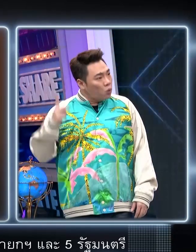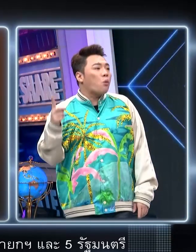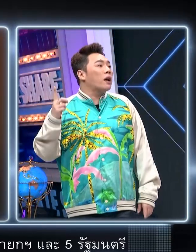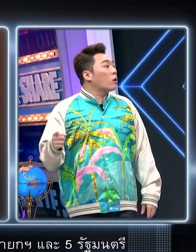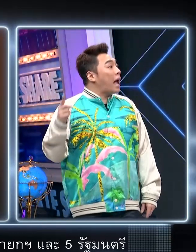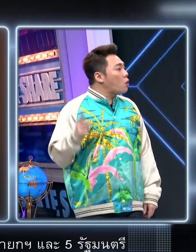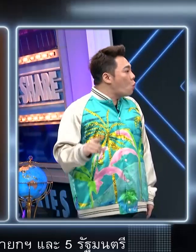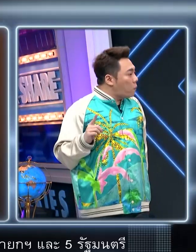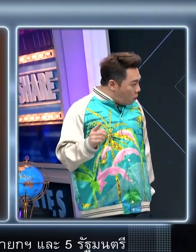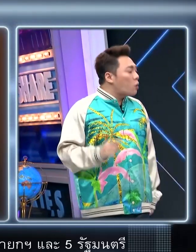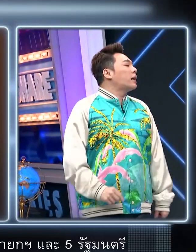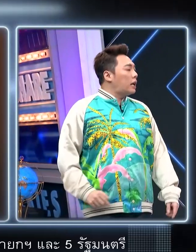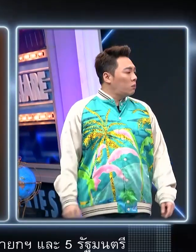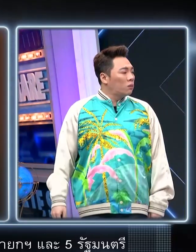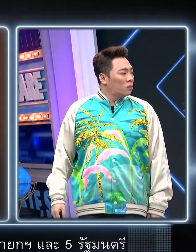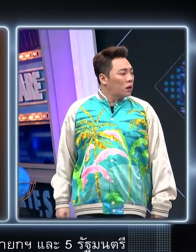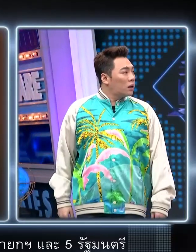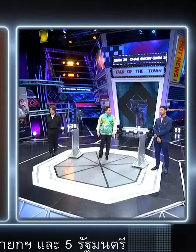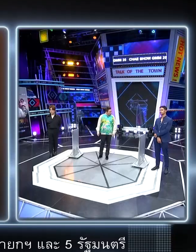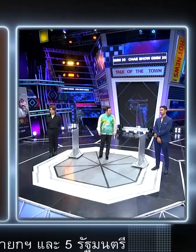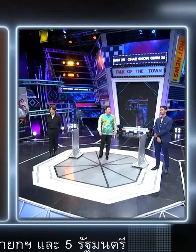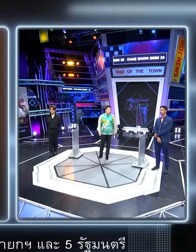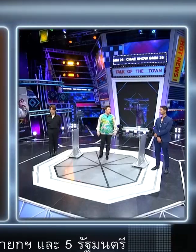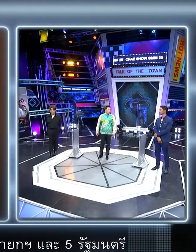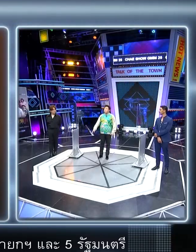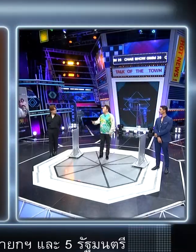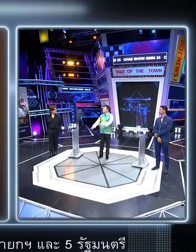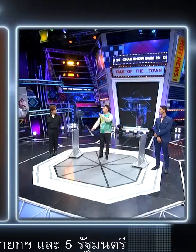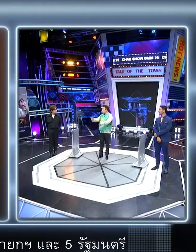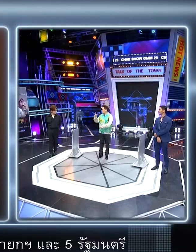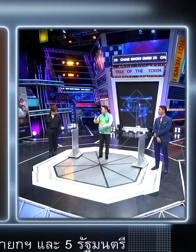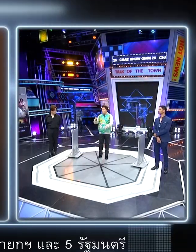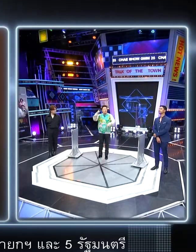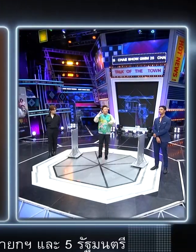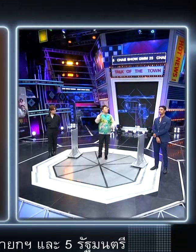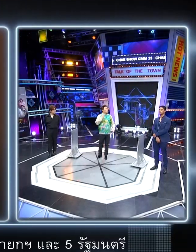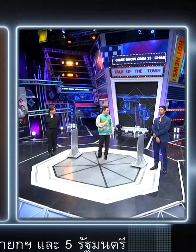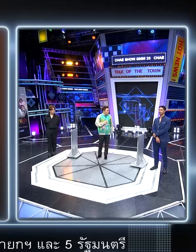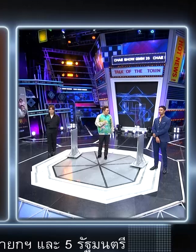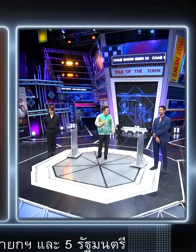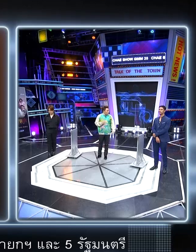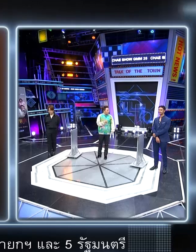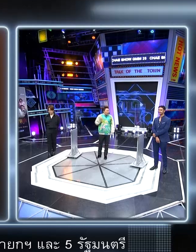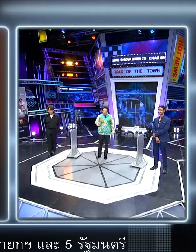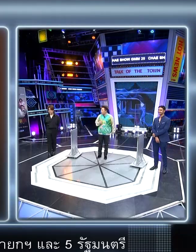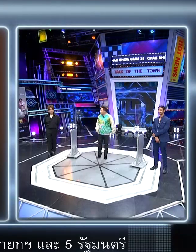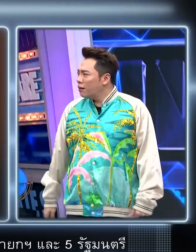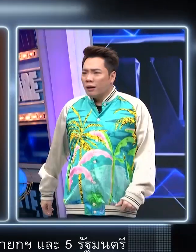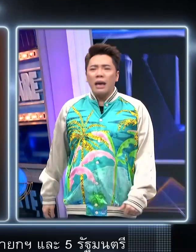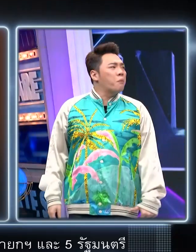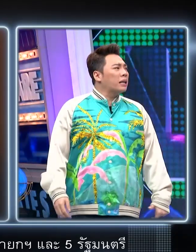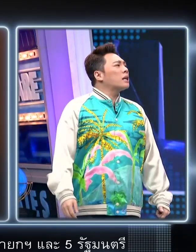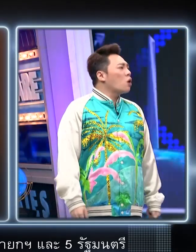แต่ถือว่าวันนี้เขาบอกนายกควบคุมอารมณ์ได้ดีสังเกตว่านายกไม่ปืดปาดวันนี้แกสอบภาษาชาวบ้